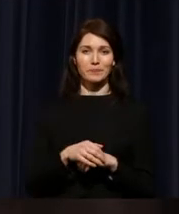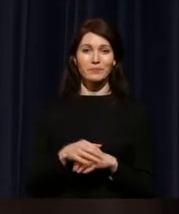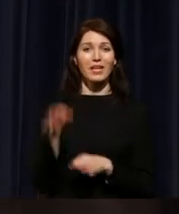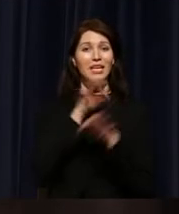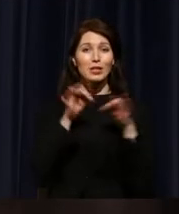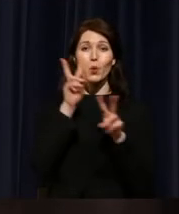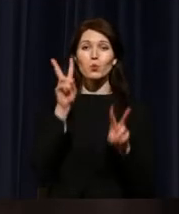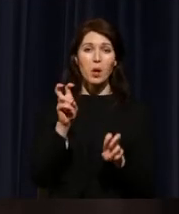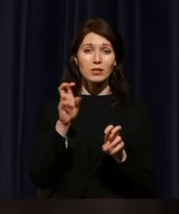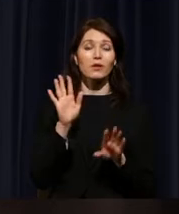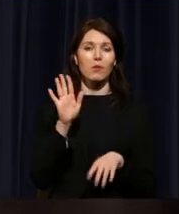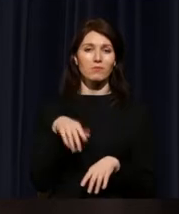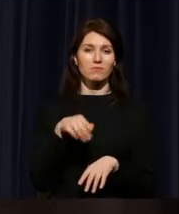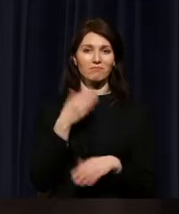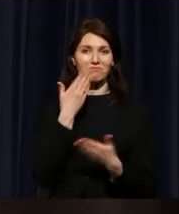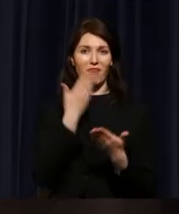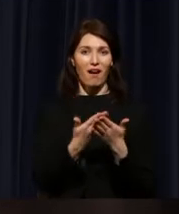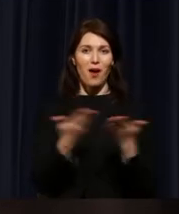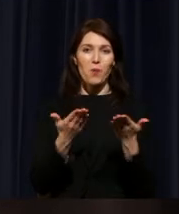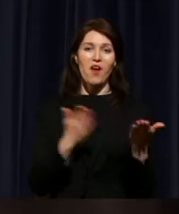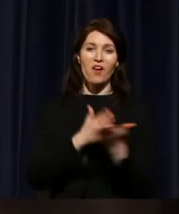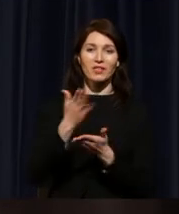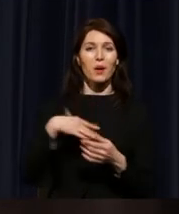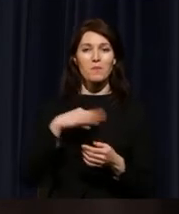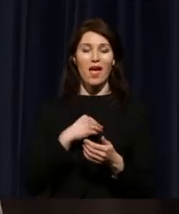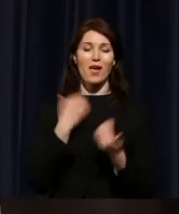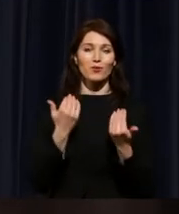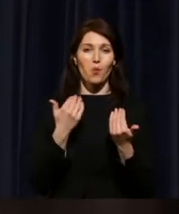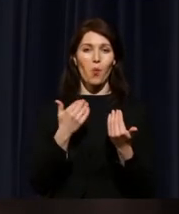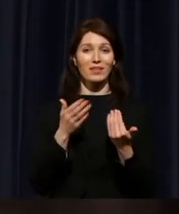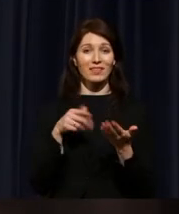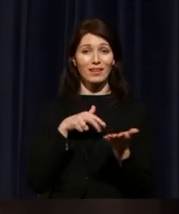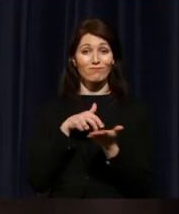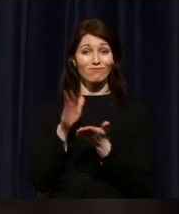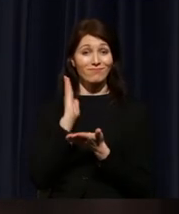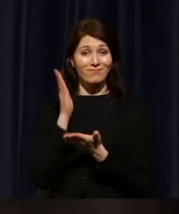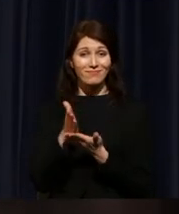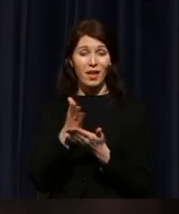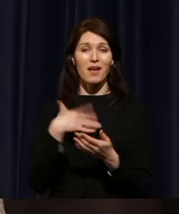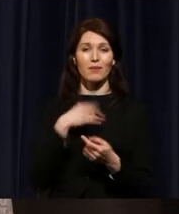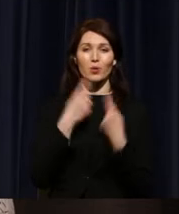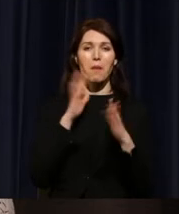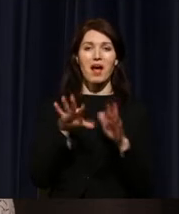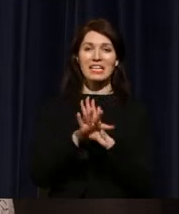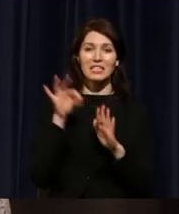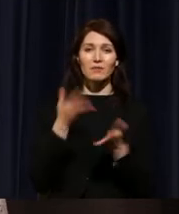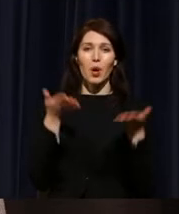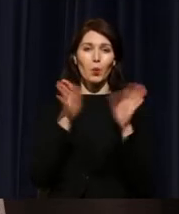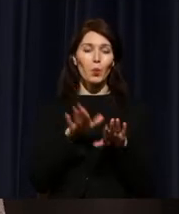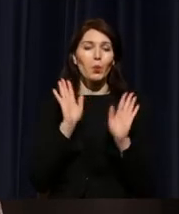diskusijas nosaukums jau pats par sevi, kā redzams, rāda, kurā virzienā mēs grasāmies šodien doties, tātad runāsim par izvēli kļūt